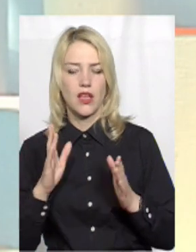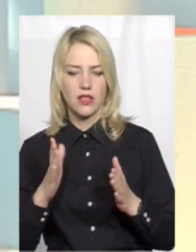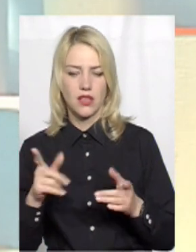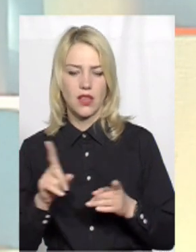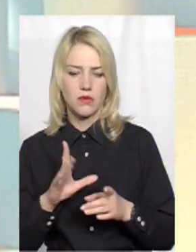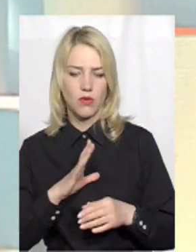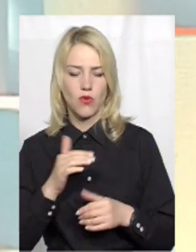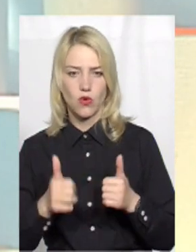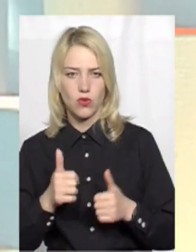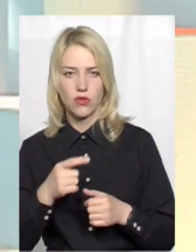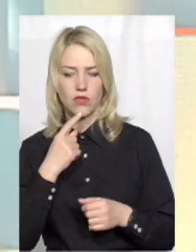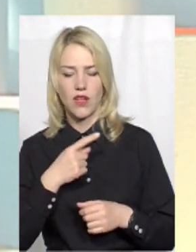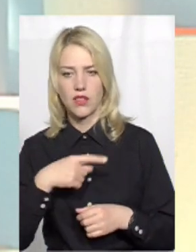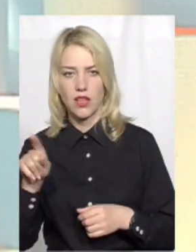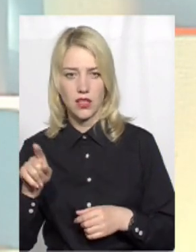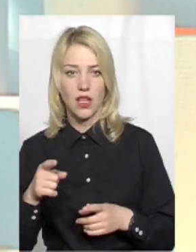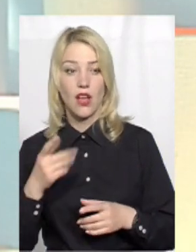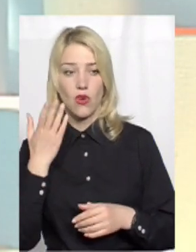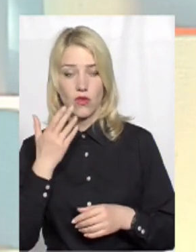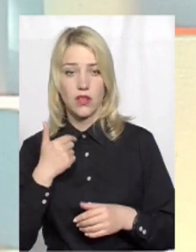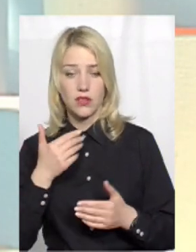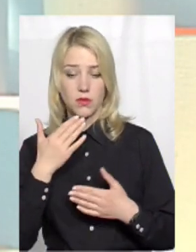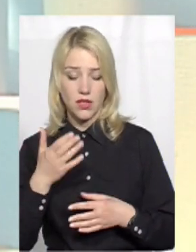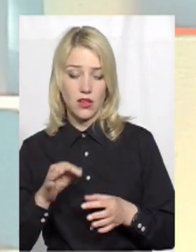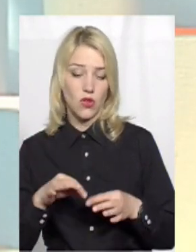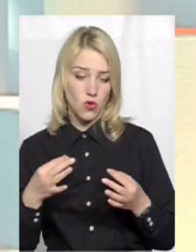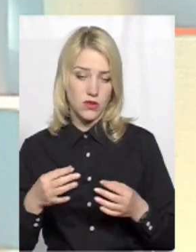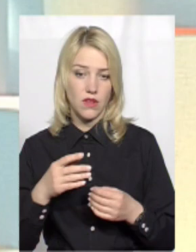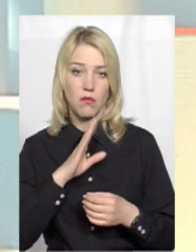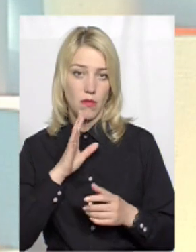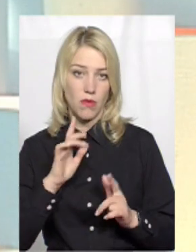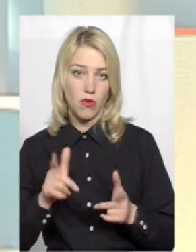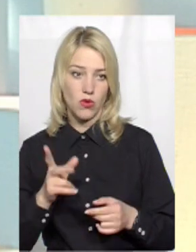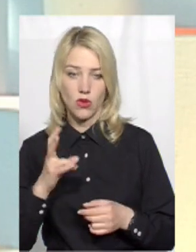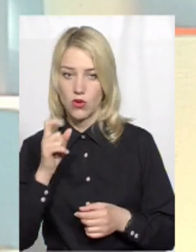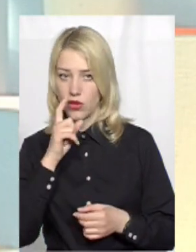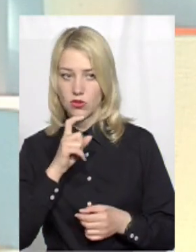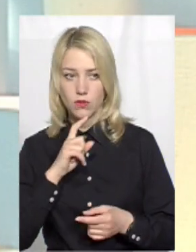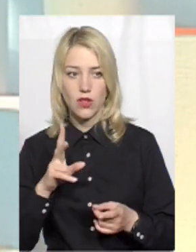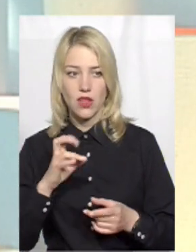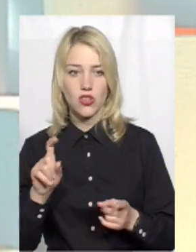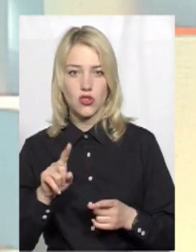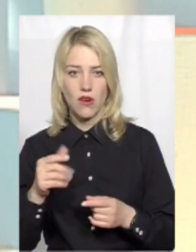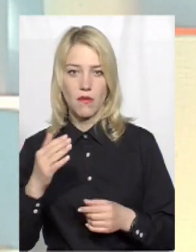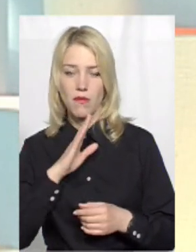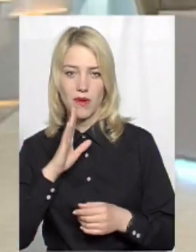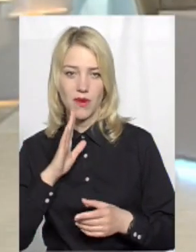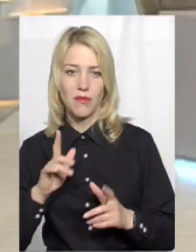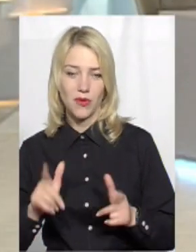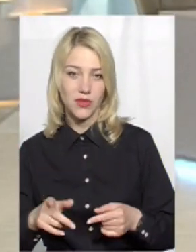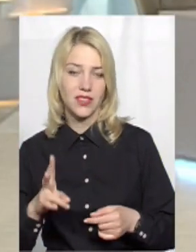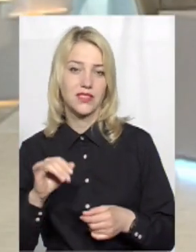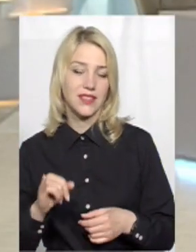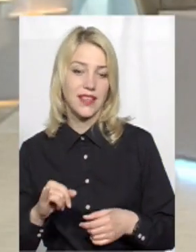чи що, вона казала мені йди. Тому я запитала мами дозволу, вона погодилась, але не одразу зрозуміла, на що вона погодилась. І